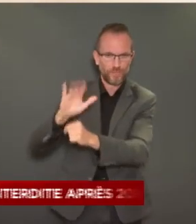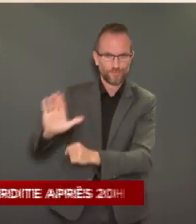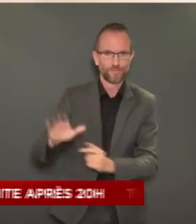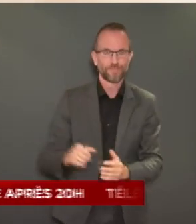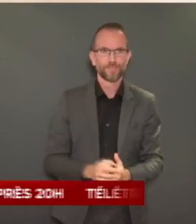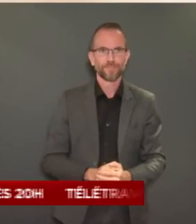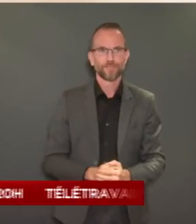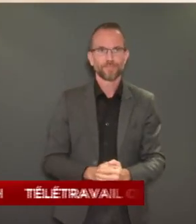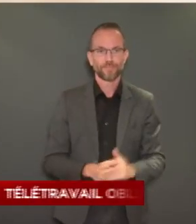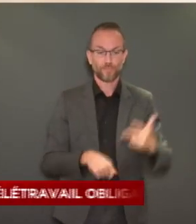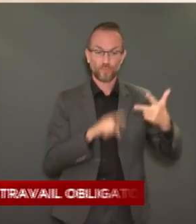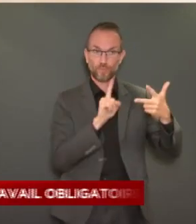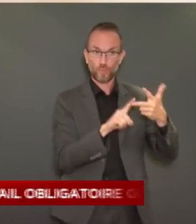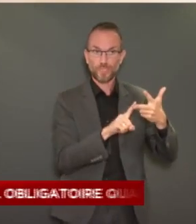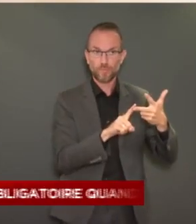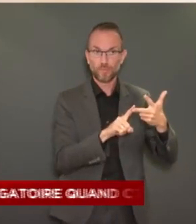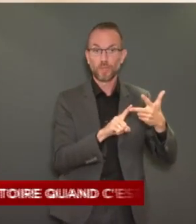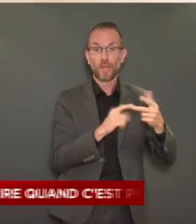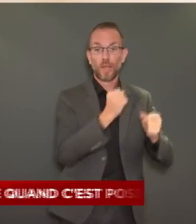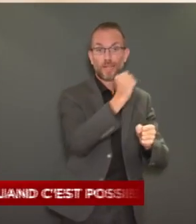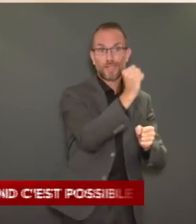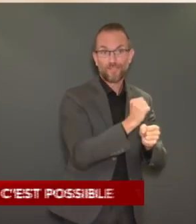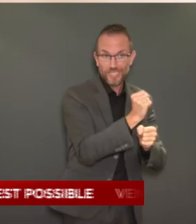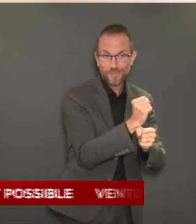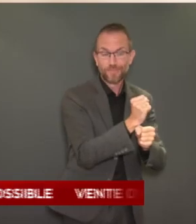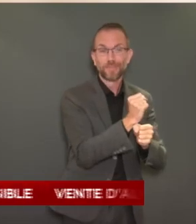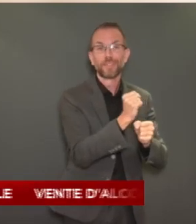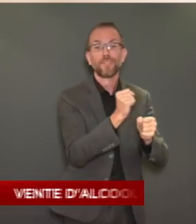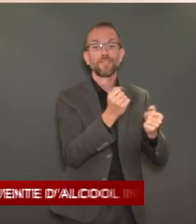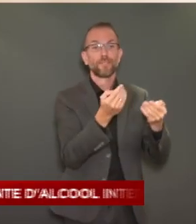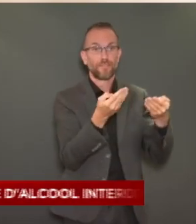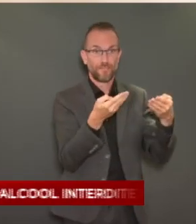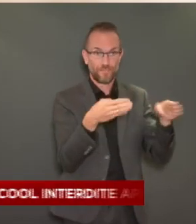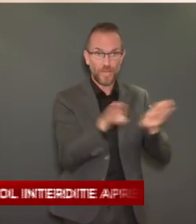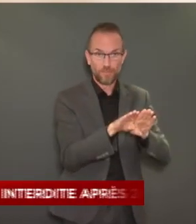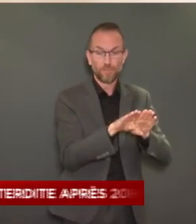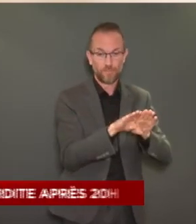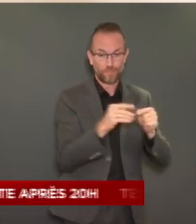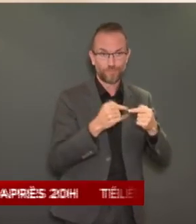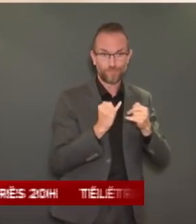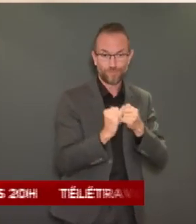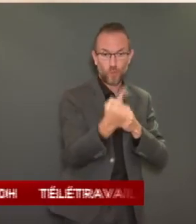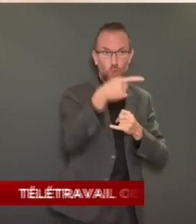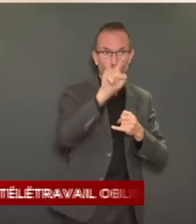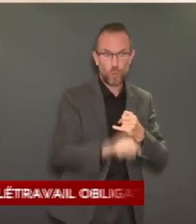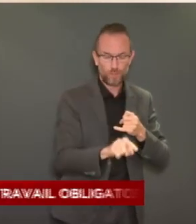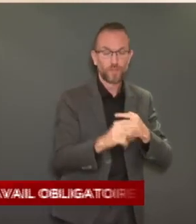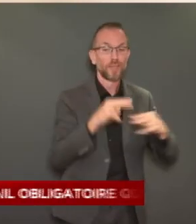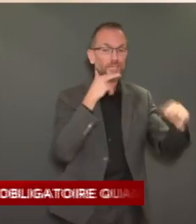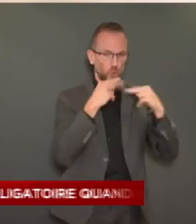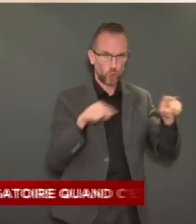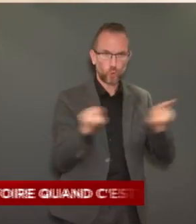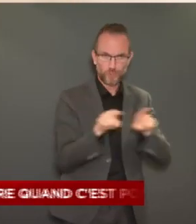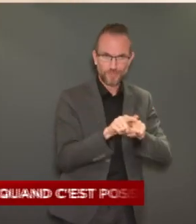Les restaurants et les cafés devront fermer pour une période de 1 mois. Il y aura une évaluation entre